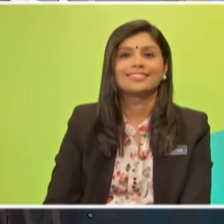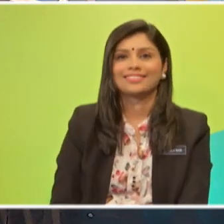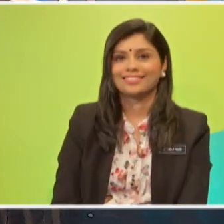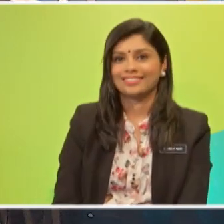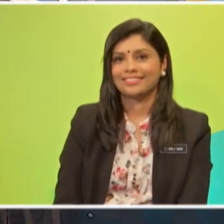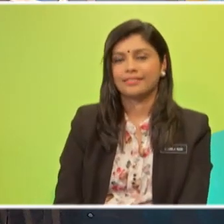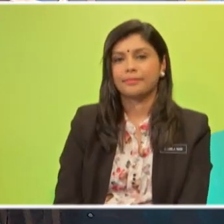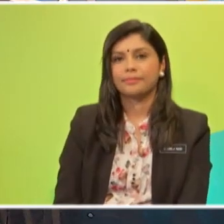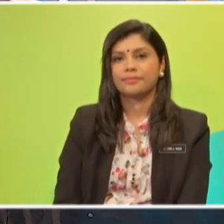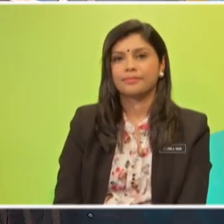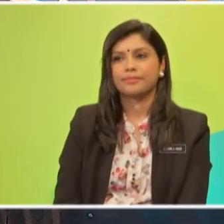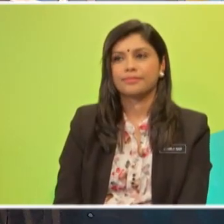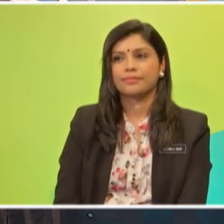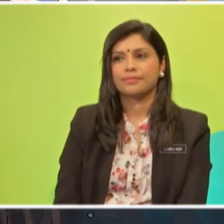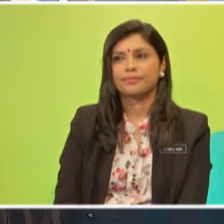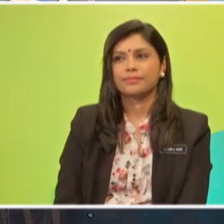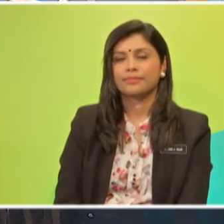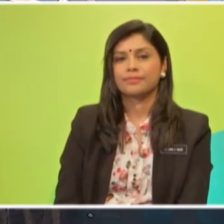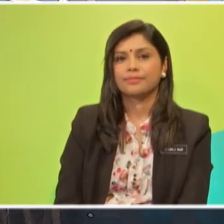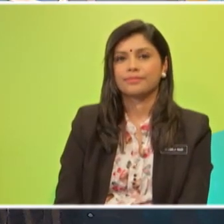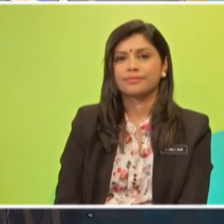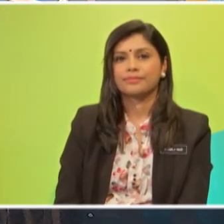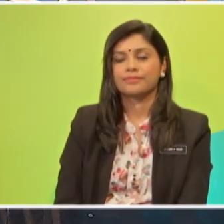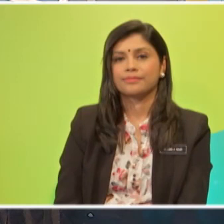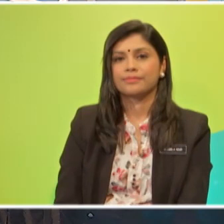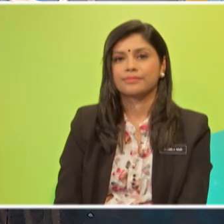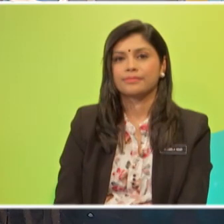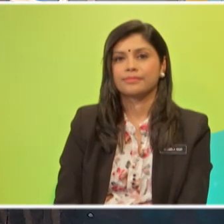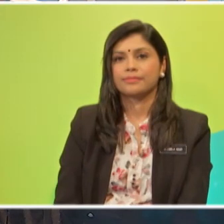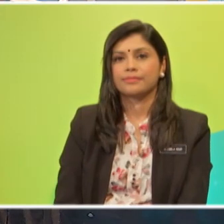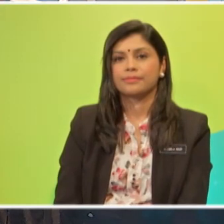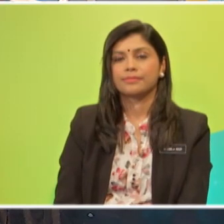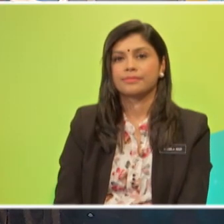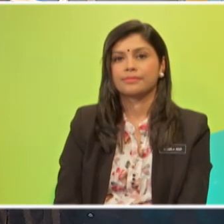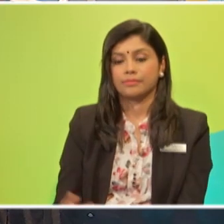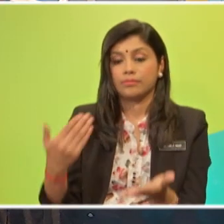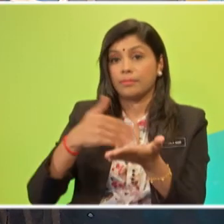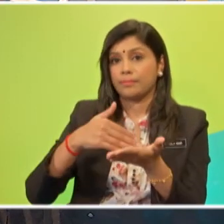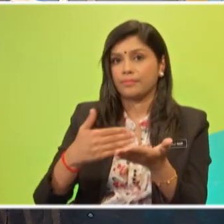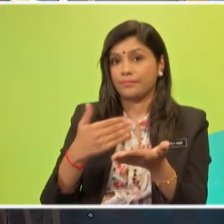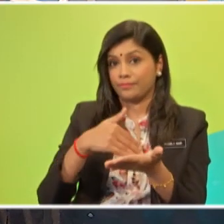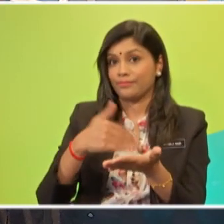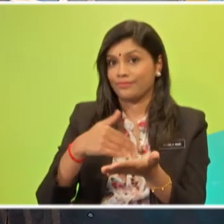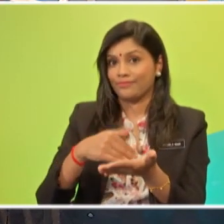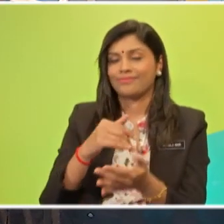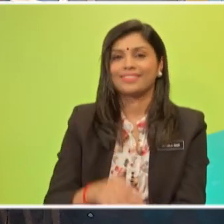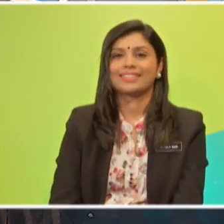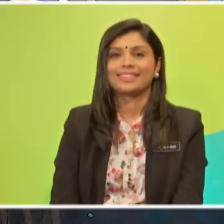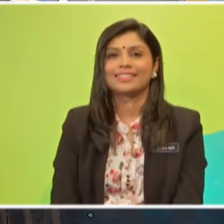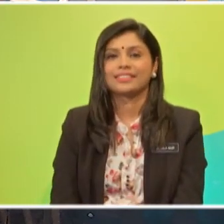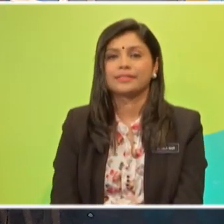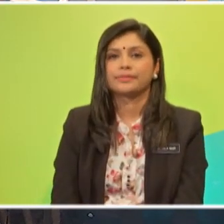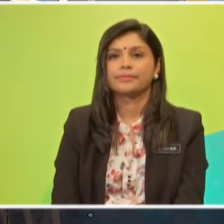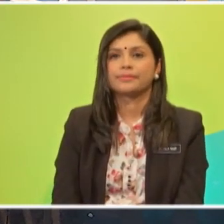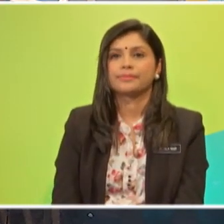Okey, baik. Itu nombor empat. Okey, cikgu. Yang ini saya pelangkan kat cikgu. Boleh. Okey, jom kita teruskan, cikgu. Kita nak gerakkan lagi sehingga penamat. Okey. Okey, jom.